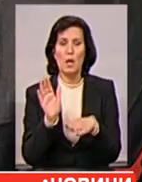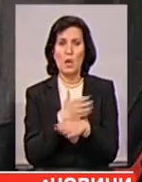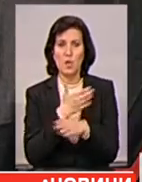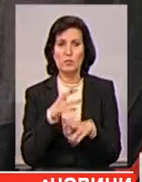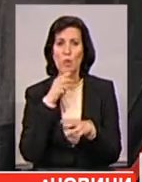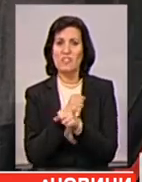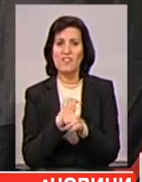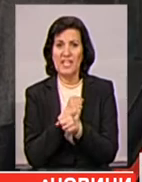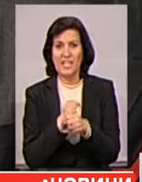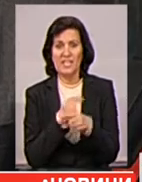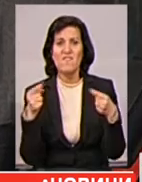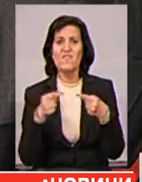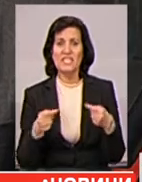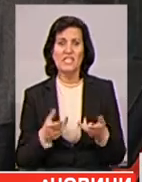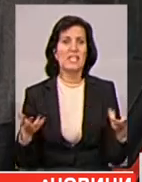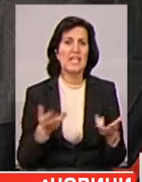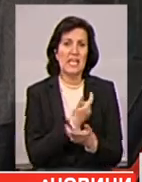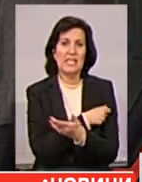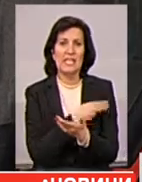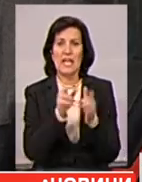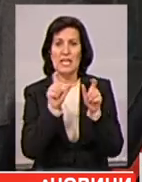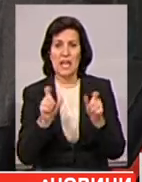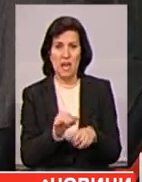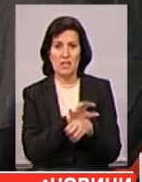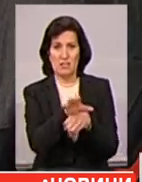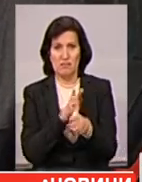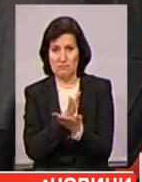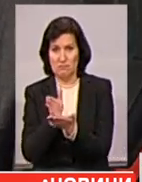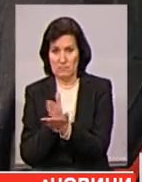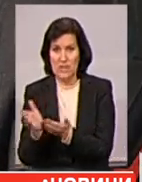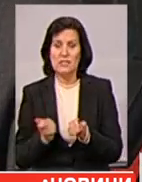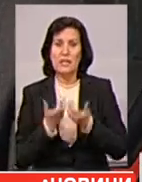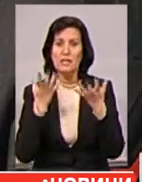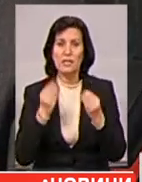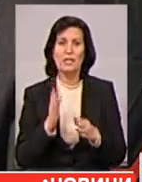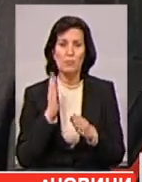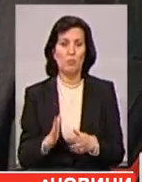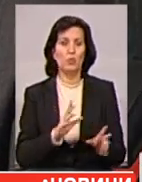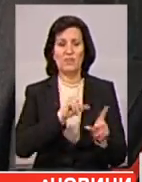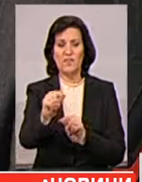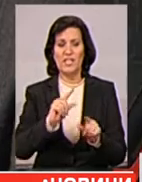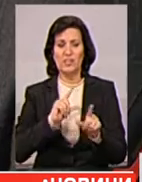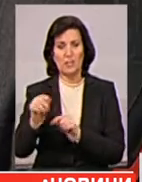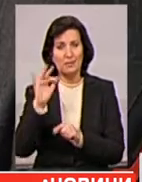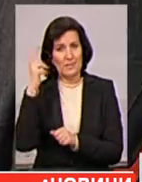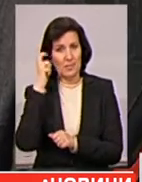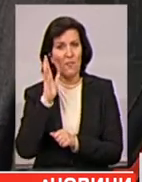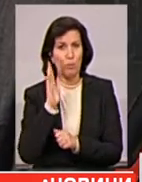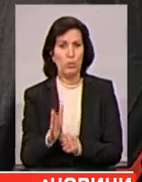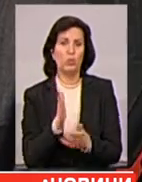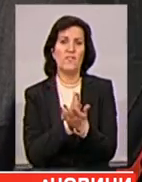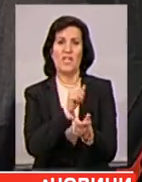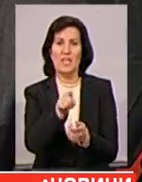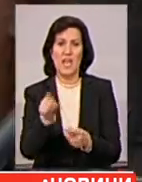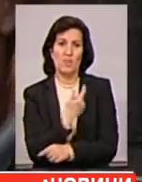тих ліків визначений, на які лікарні вони будуть йти. То за кілька днів вже будуть виїжджати з Києва і будуть в